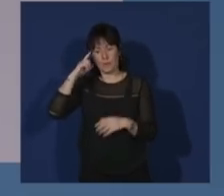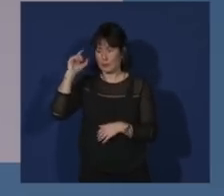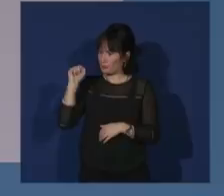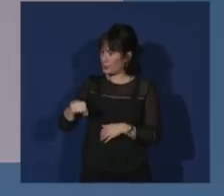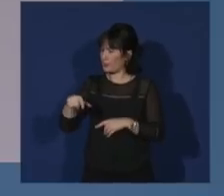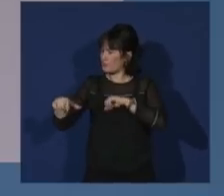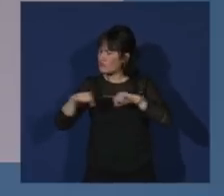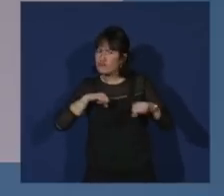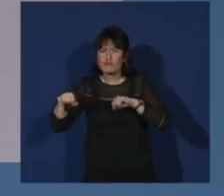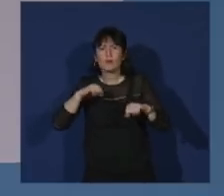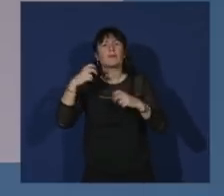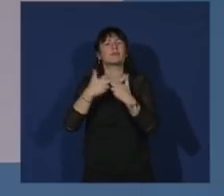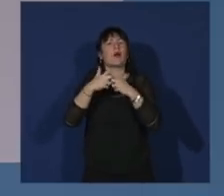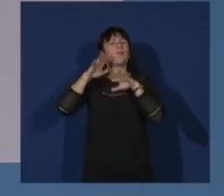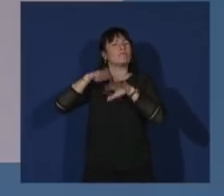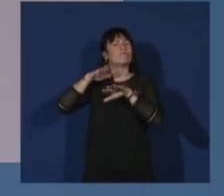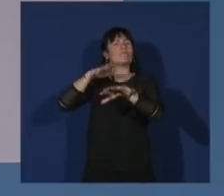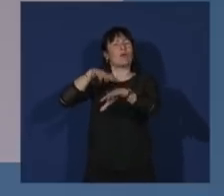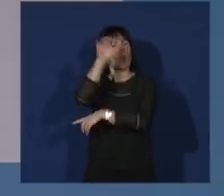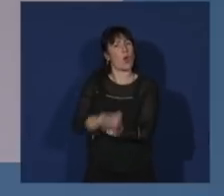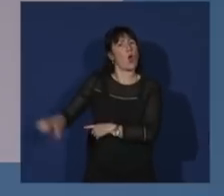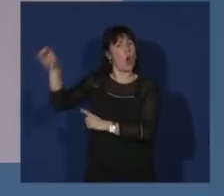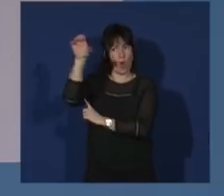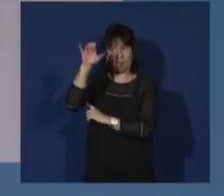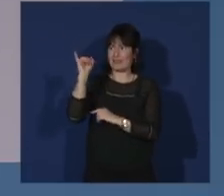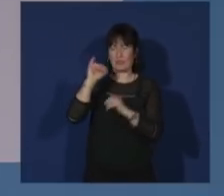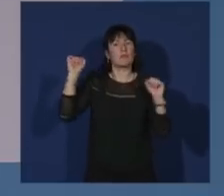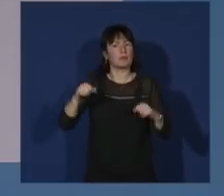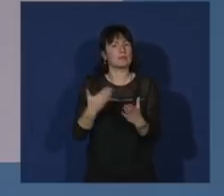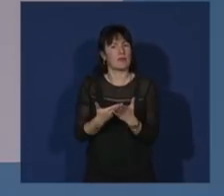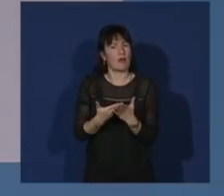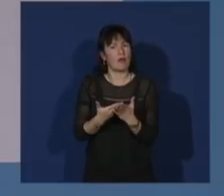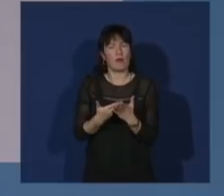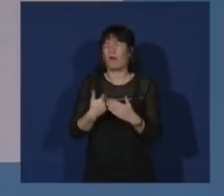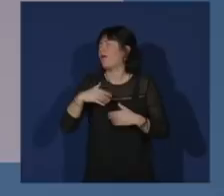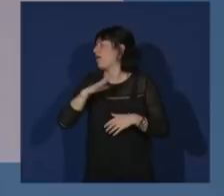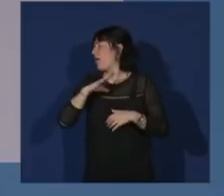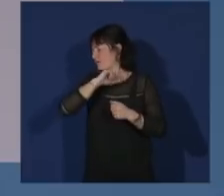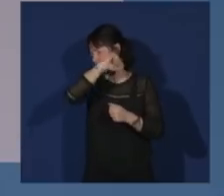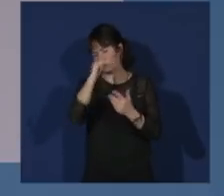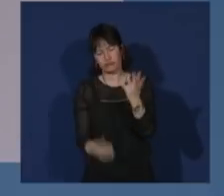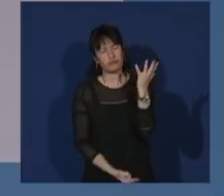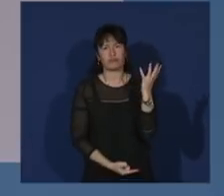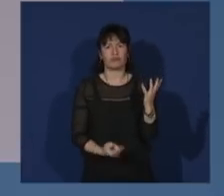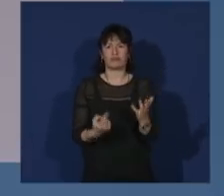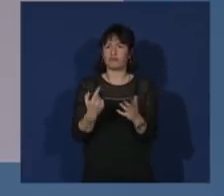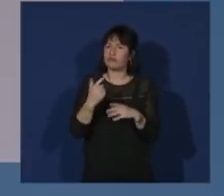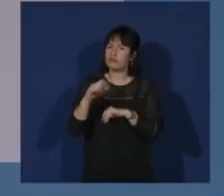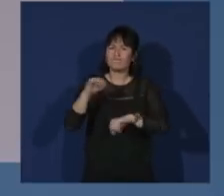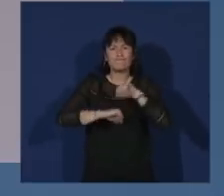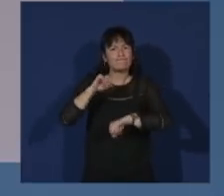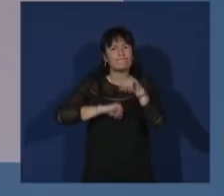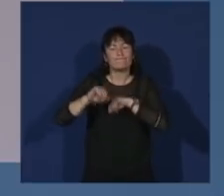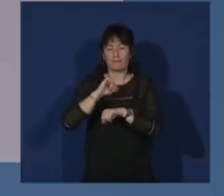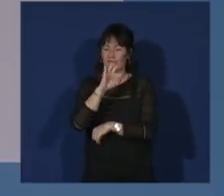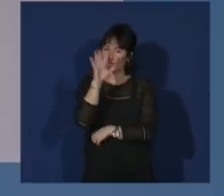je ne veux pas énumérer ici toutes nos fiertés locales ou nationales. J'en ai vu tant et tant quand je suis venu à votre